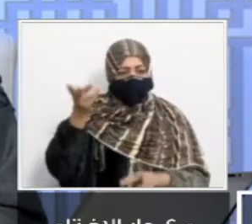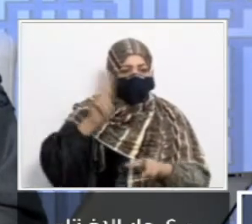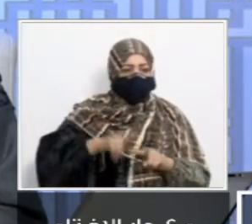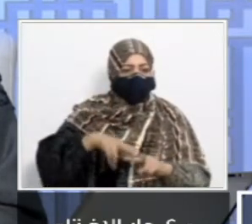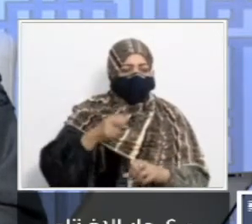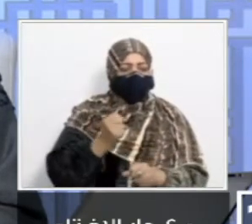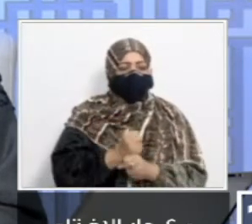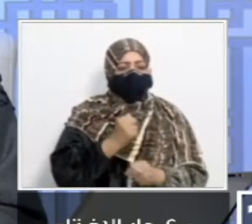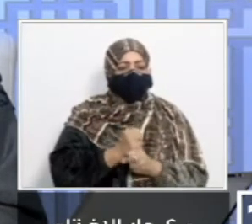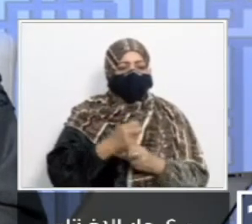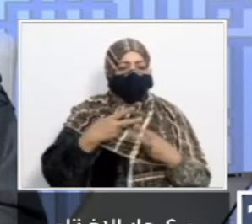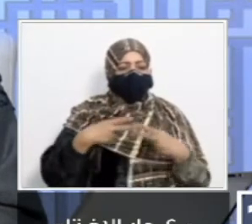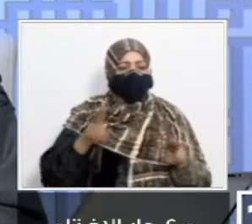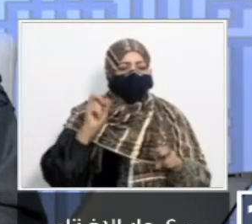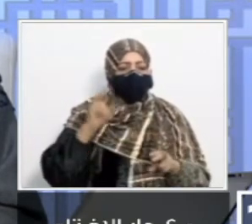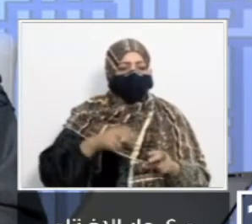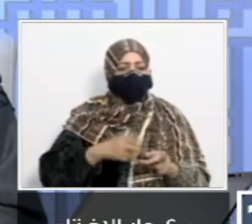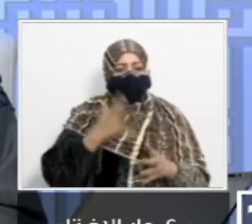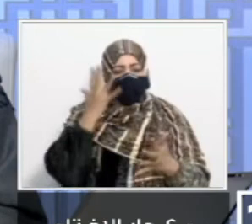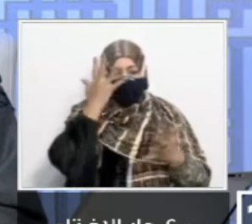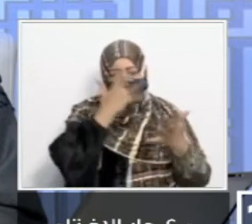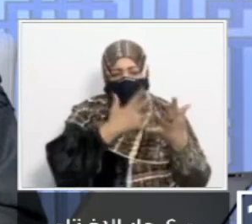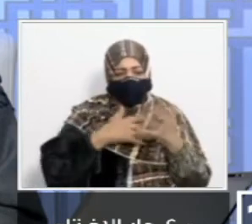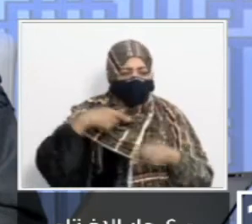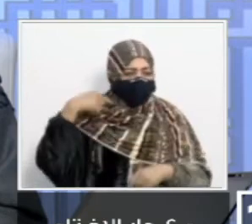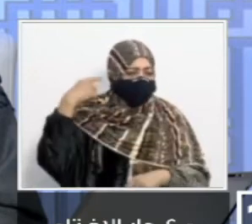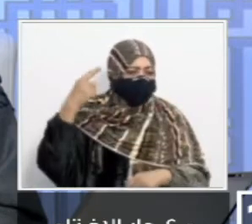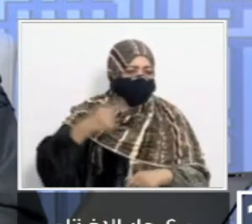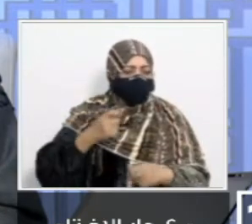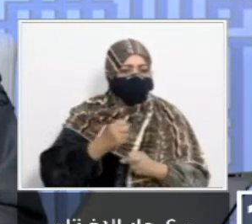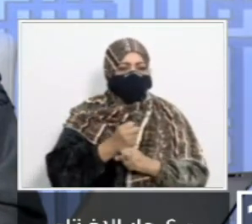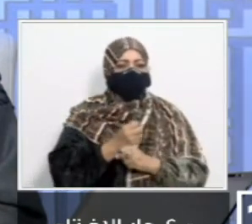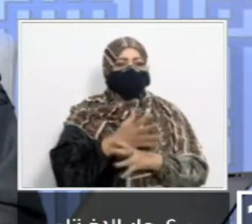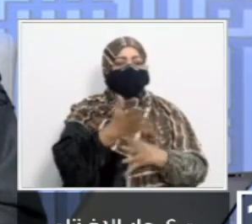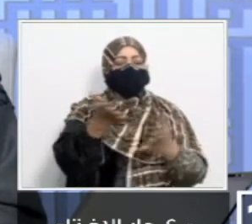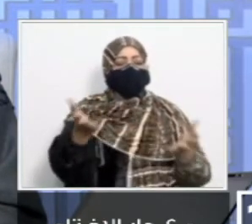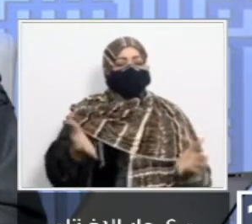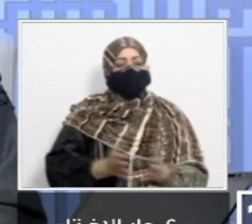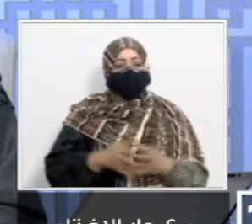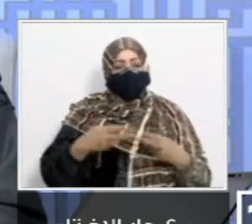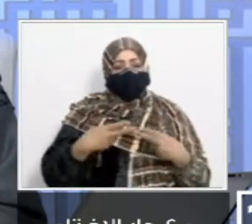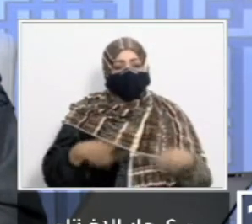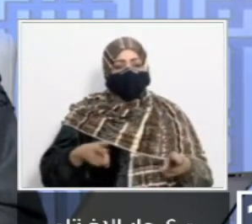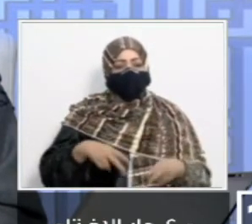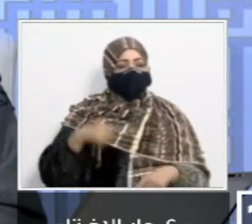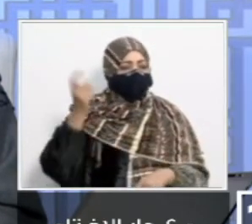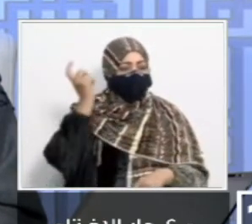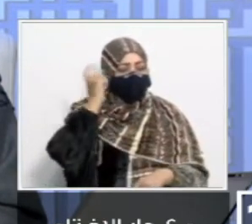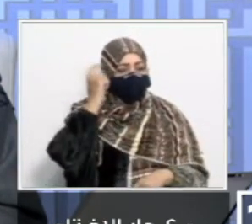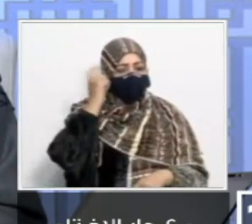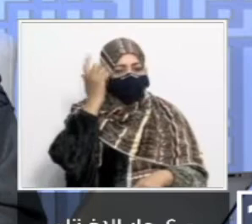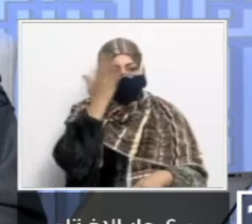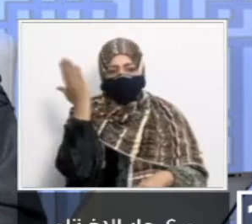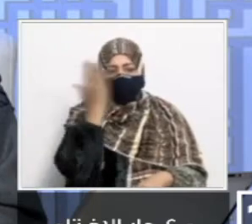الوهم، وأكرمنا بنور الفهم، وافتح علينا بمعرفة العلم، وسهل أخلاقنا بالحلم،